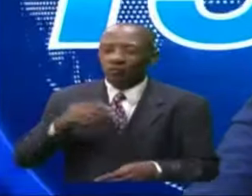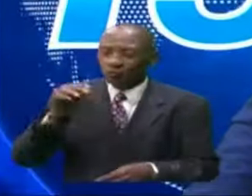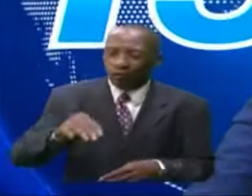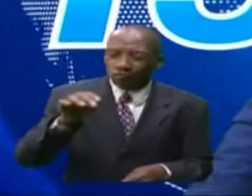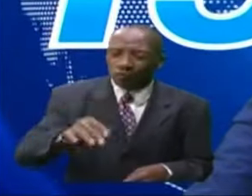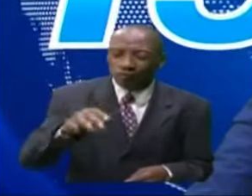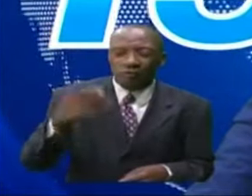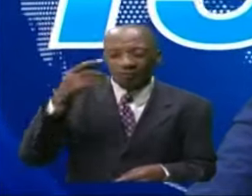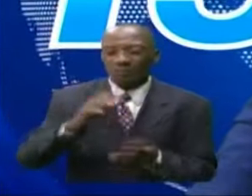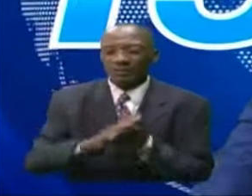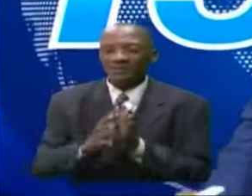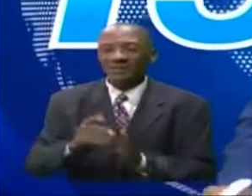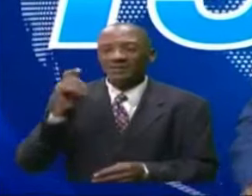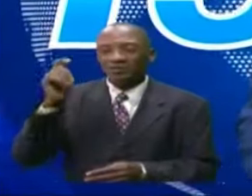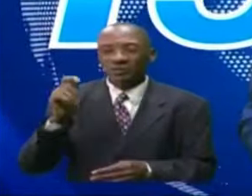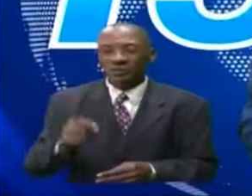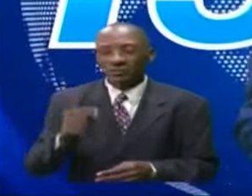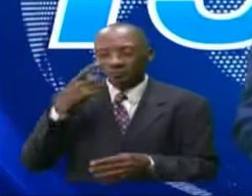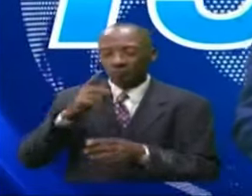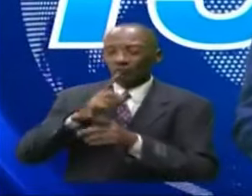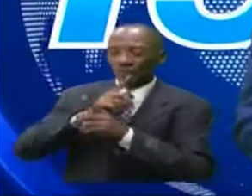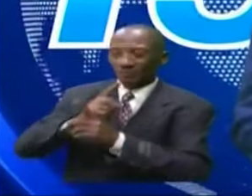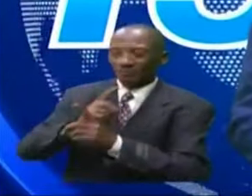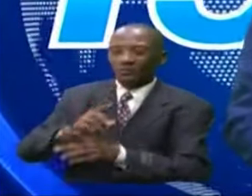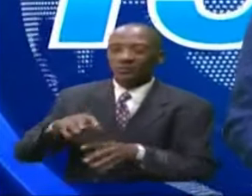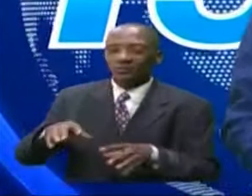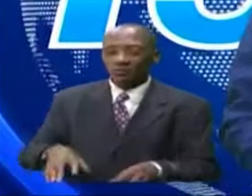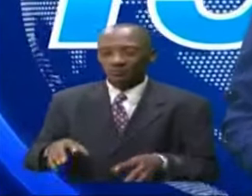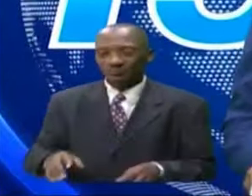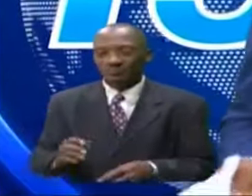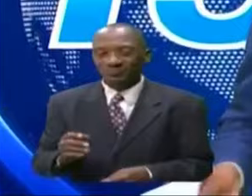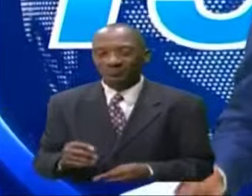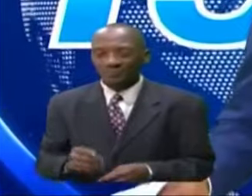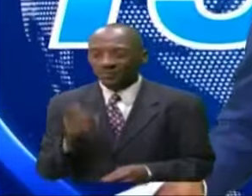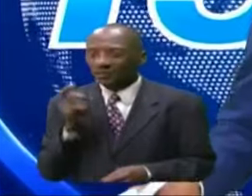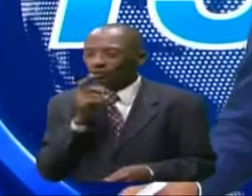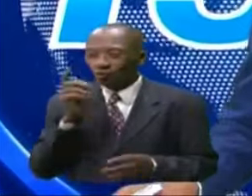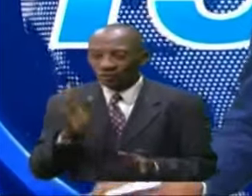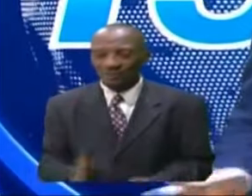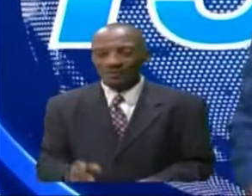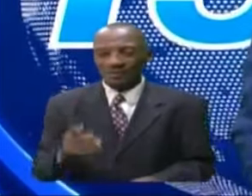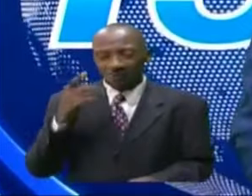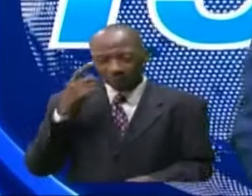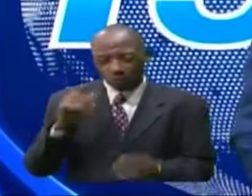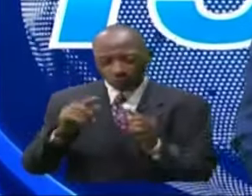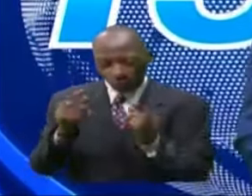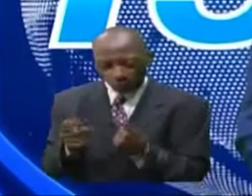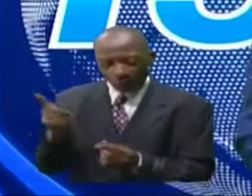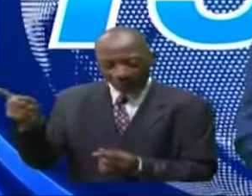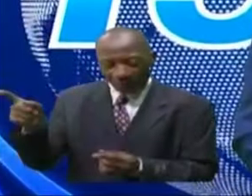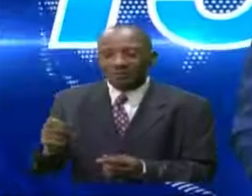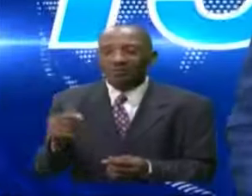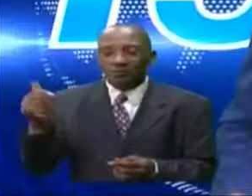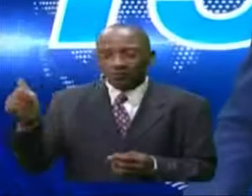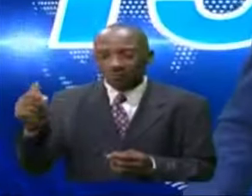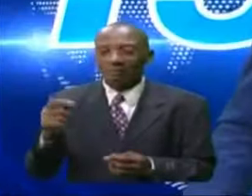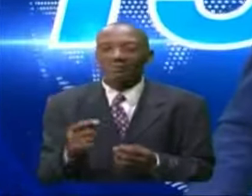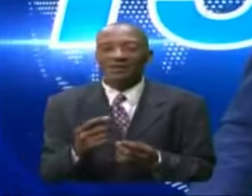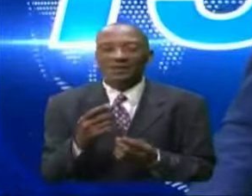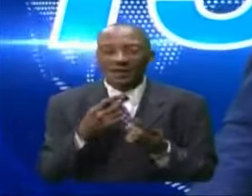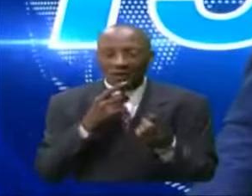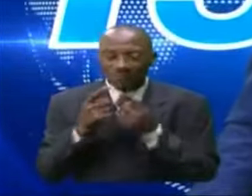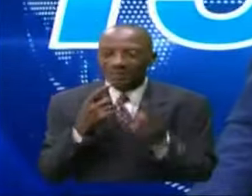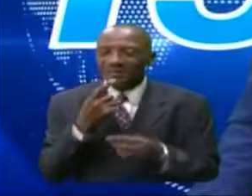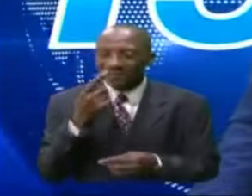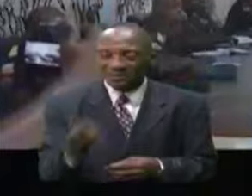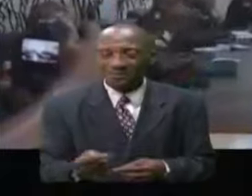Ituri. Annonce faite par le commandant de la 3e zone de défense au gouverneur militaire au cours d'un briefing sécuritaire. Junior Selemani nous en dit